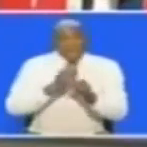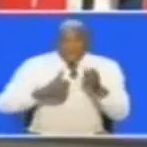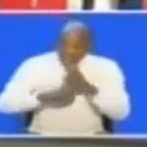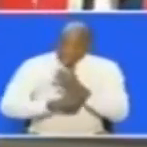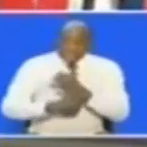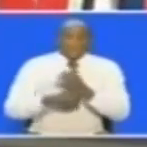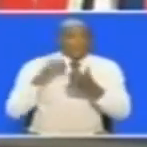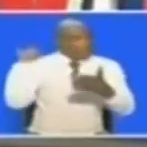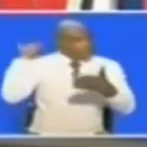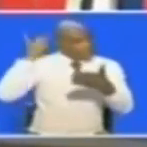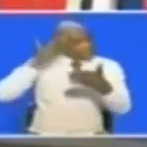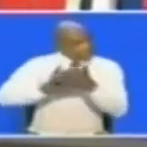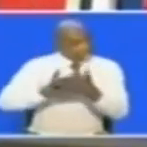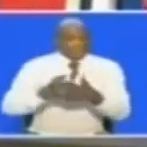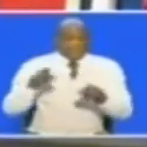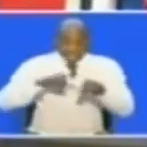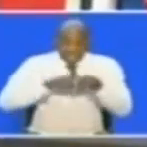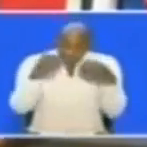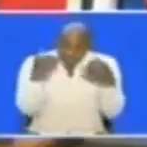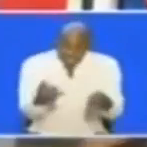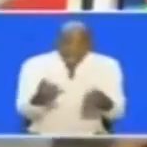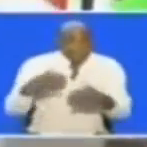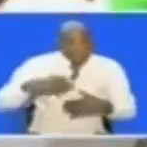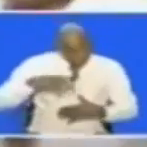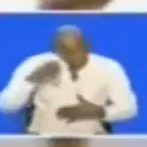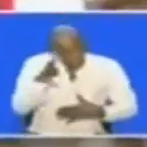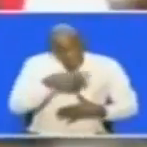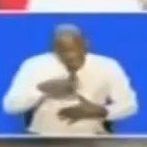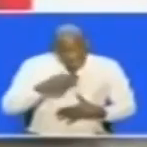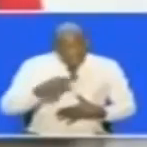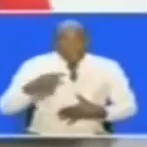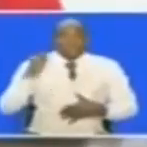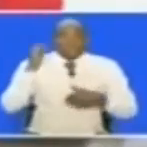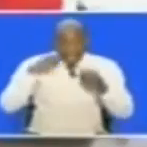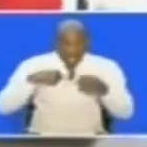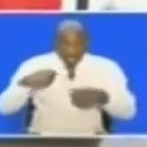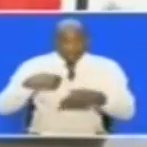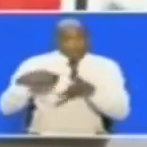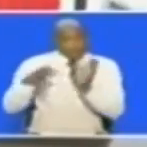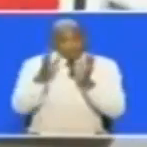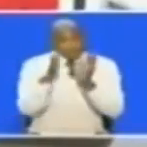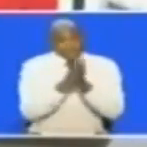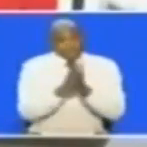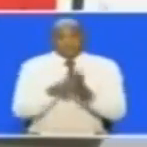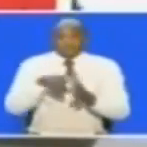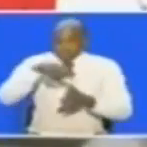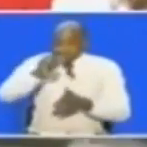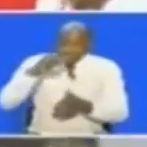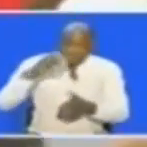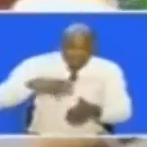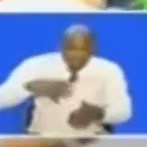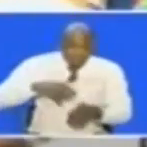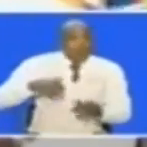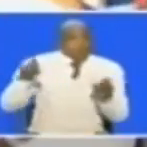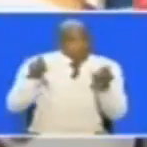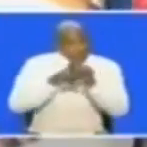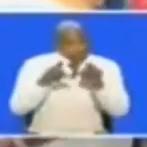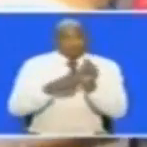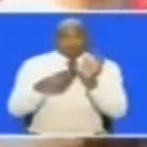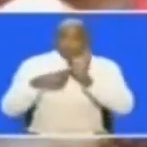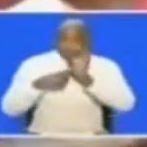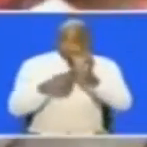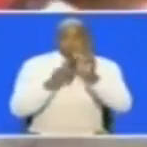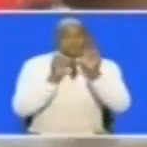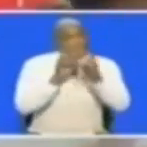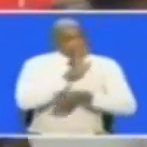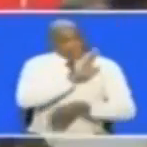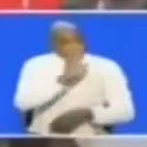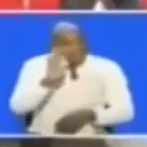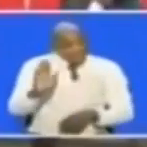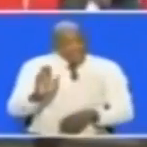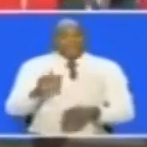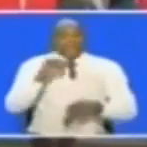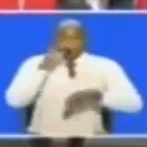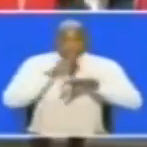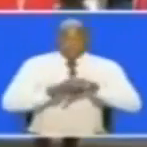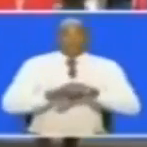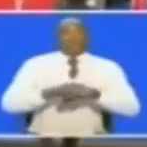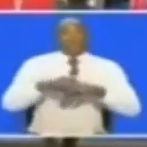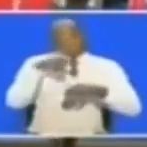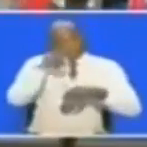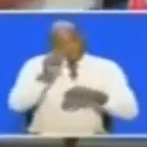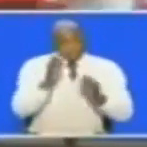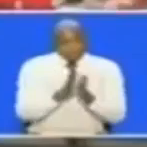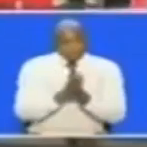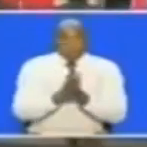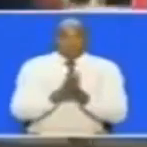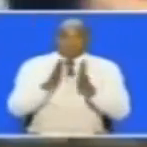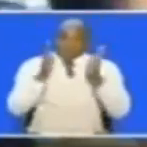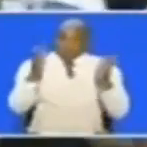also us now as young players, we have that opportunity for our players to also showcase their talent, and it's always good to play at a